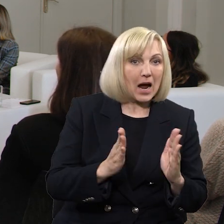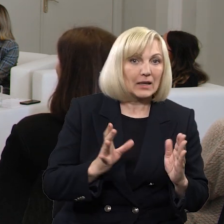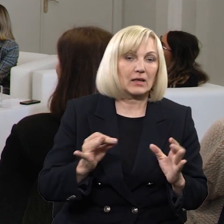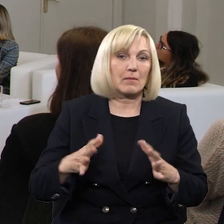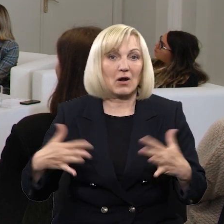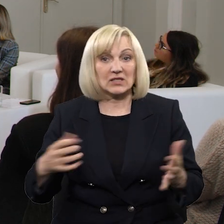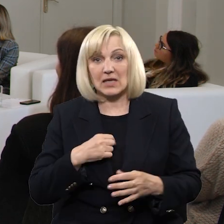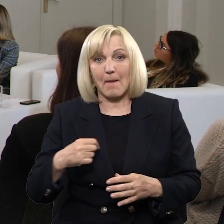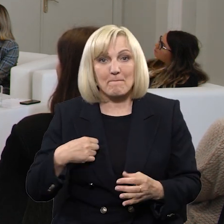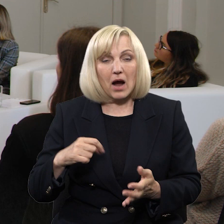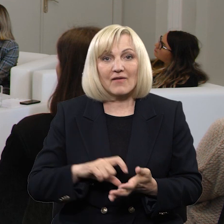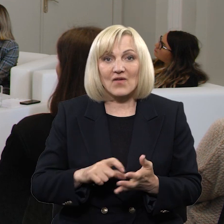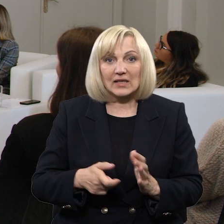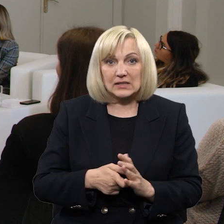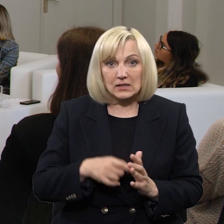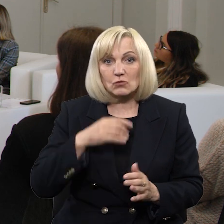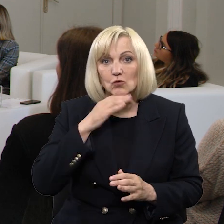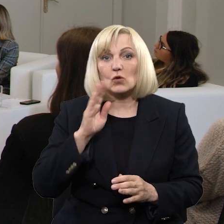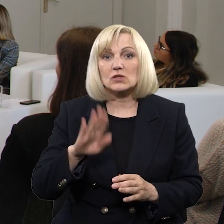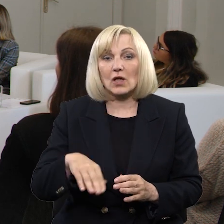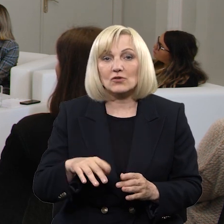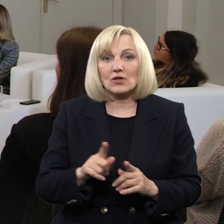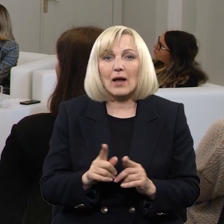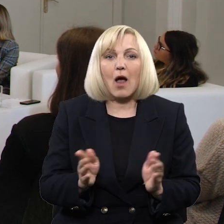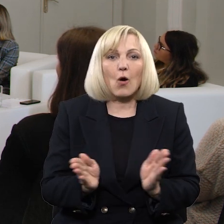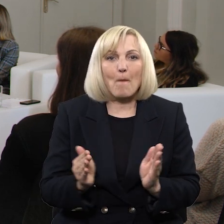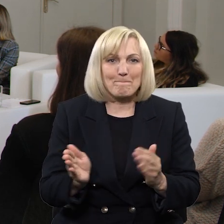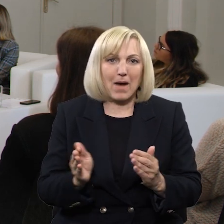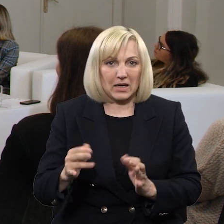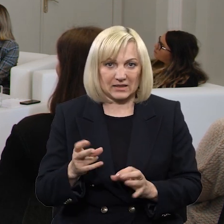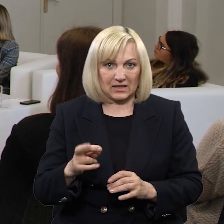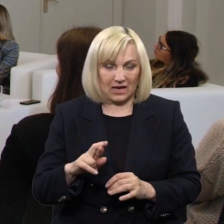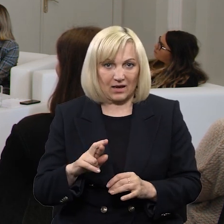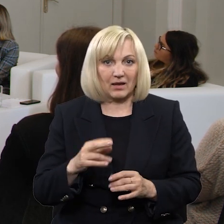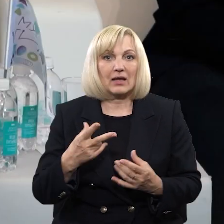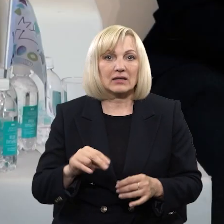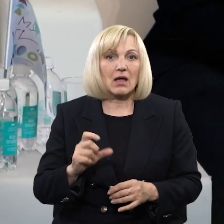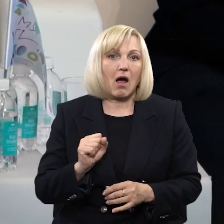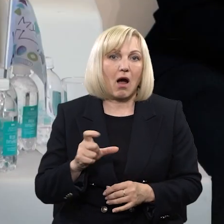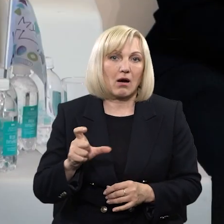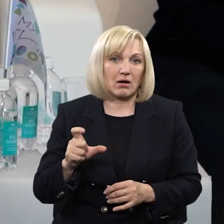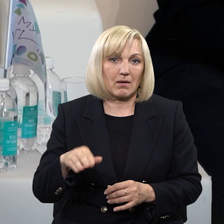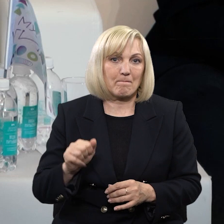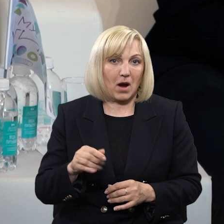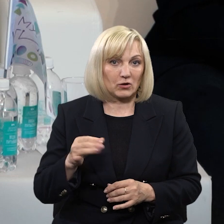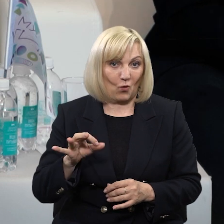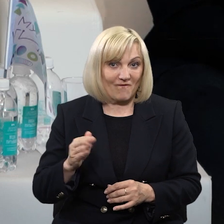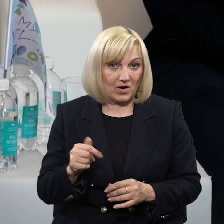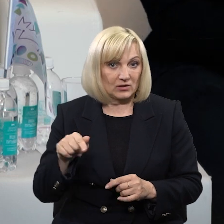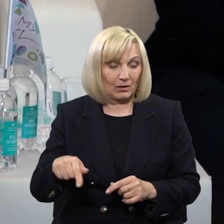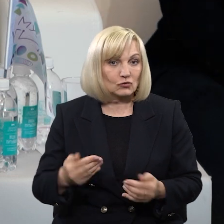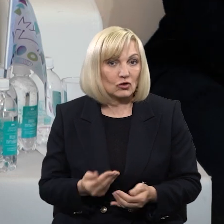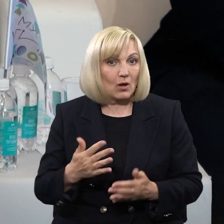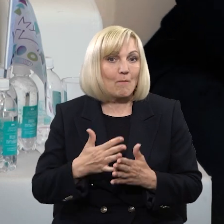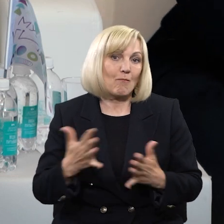то есть сама квартира достаточно компактная Да эта квартира в которой она Андреевна Ахматова прожила около 30